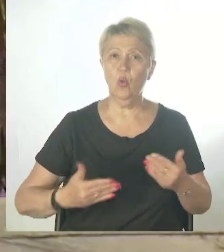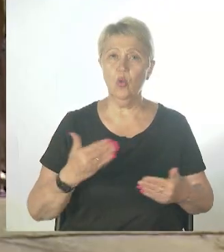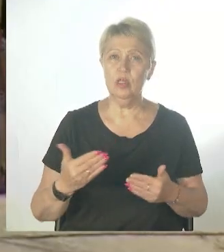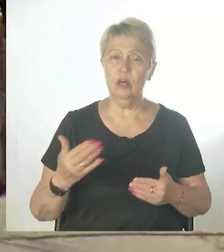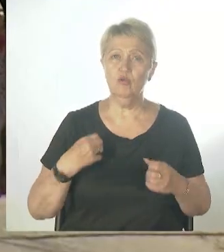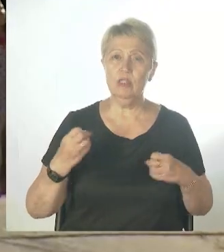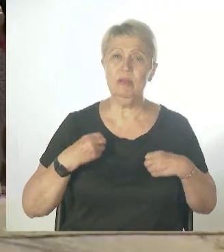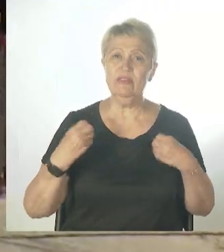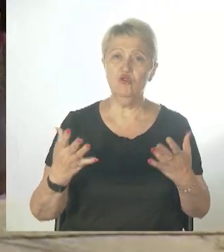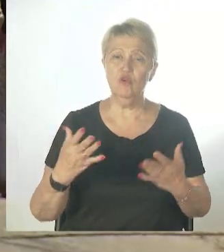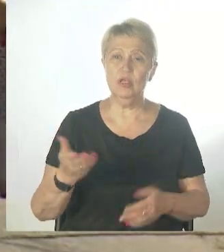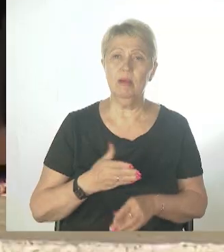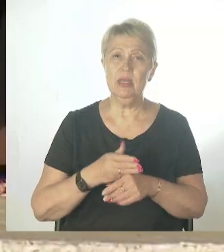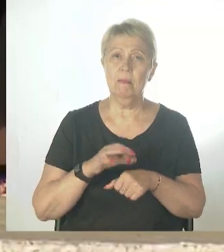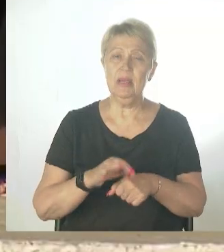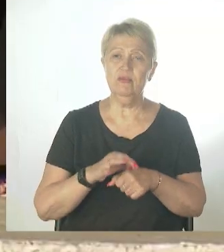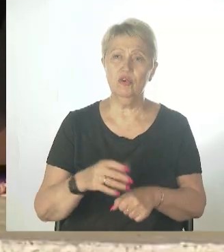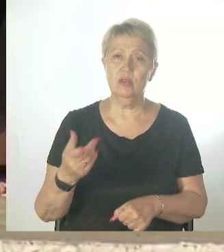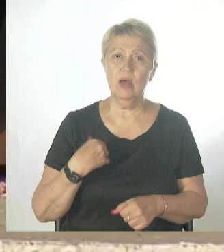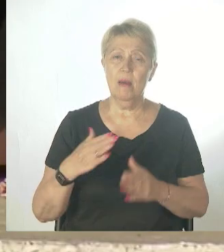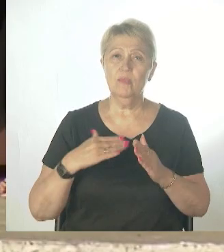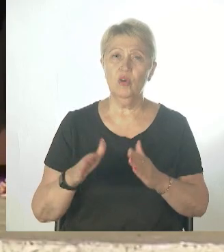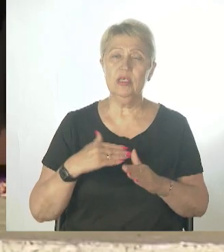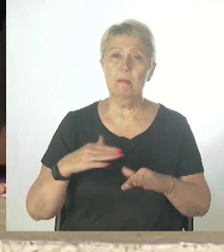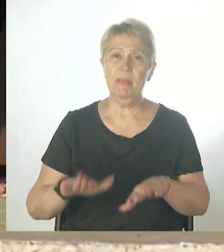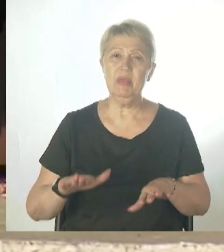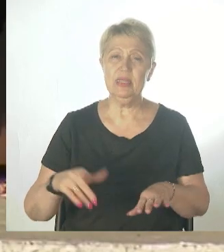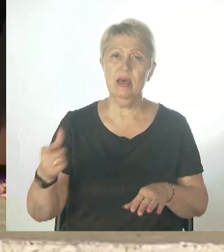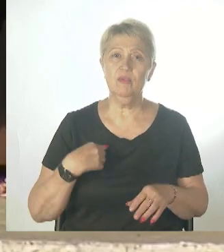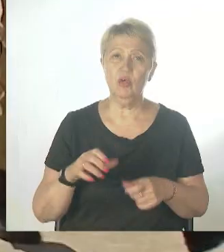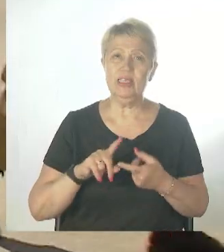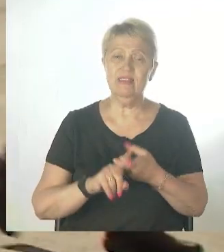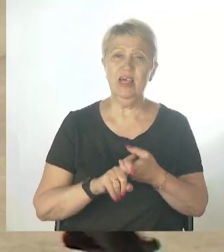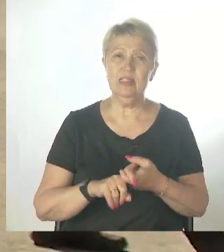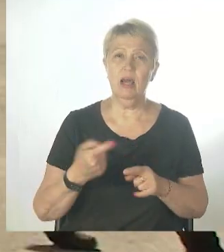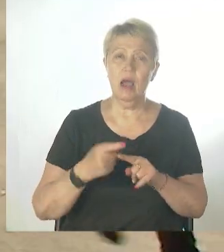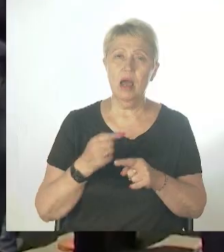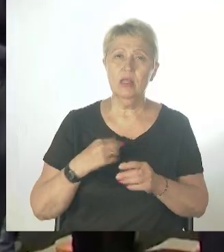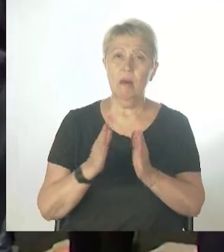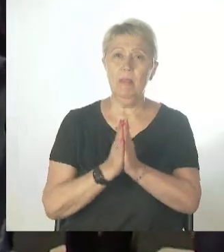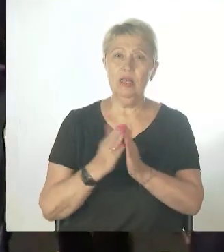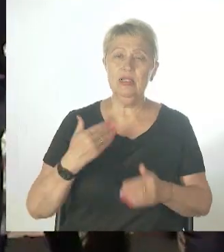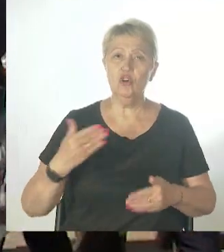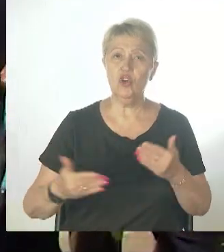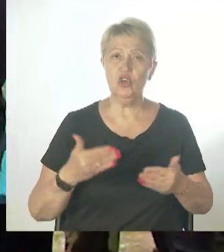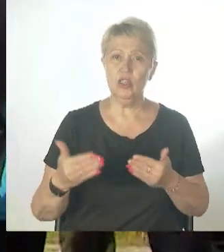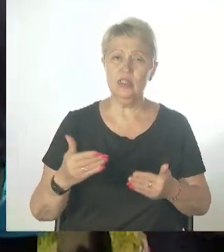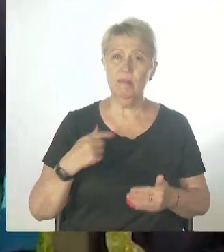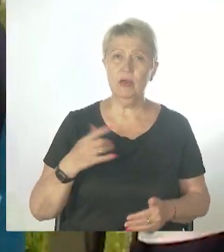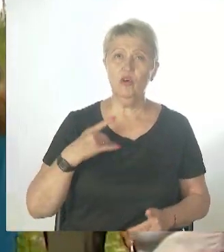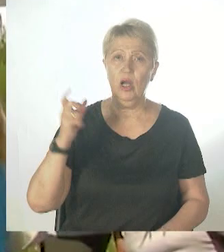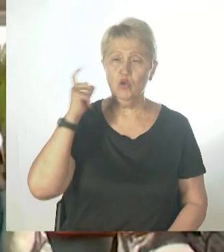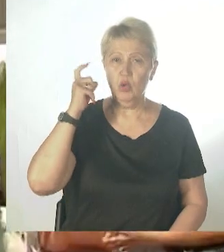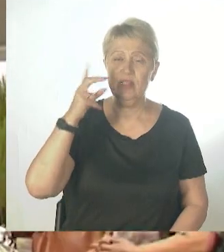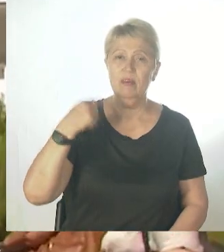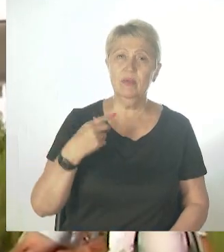Невскому. Исторические, по местам, связанным с жизнью благоверного князя. Молитвенное шествие по территории союзного государства России и